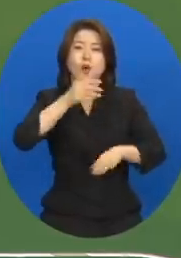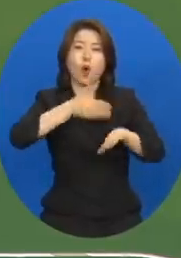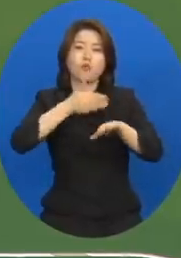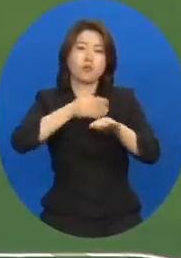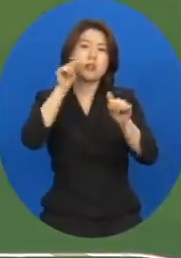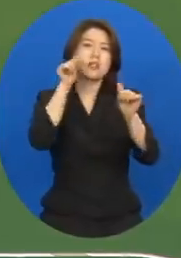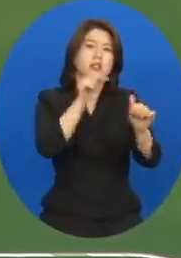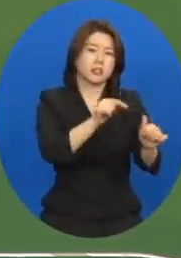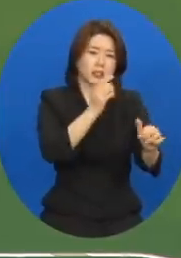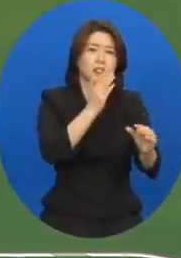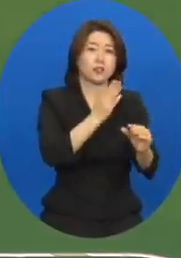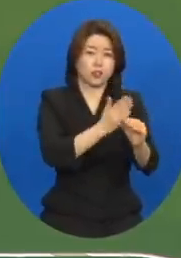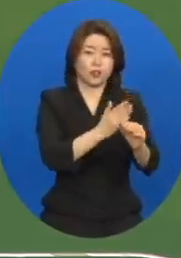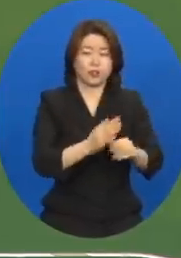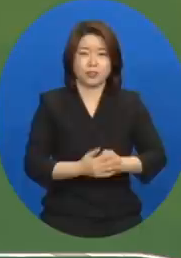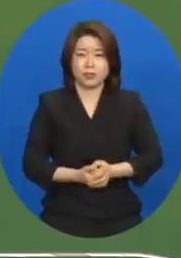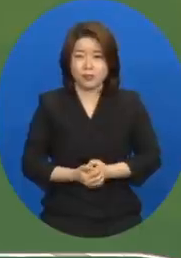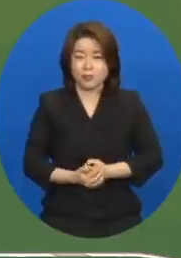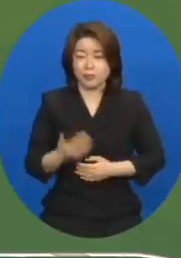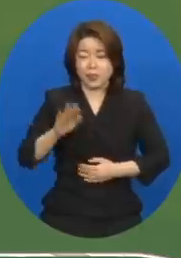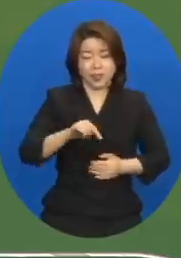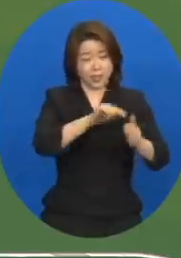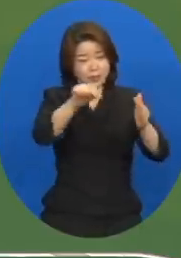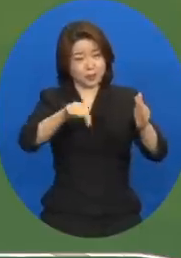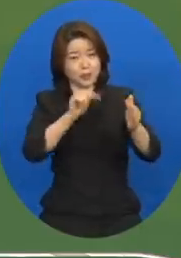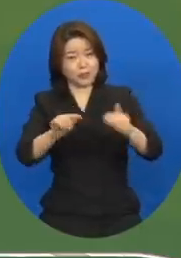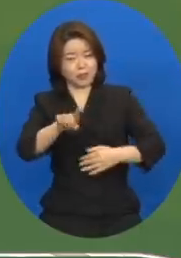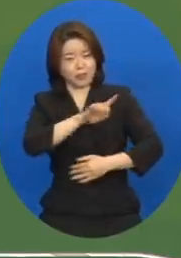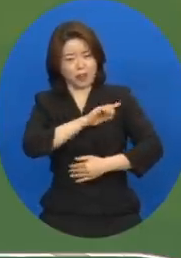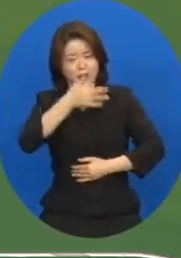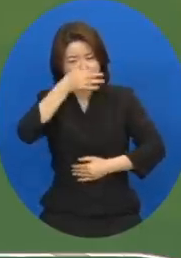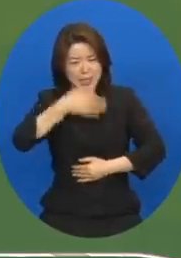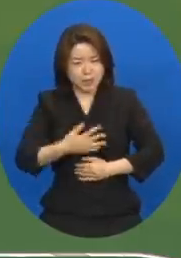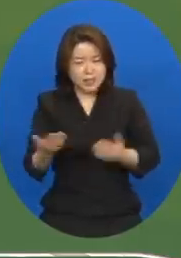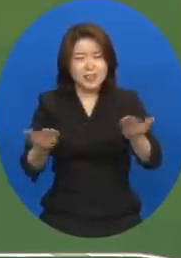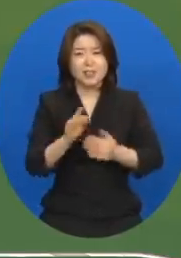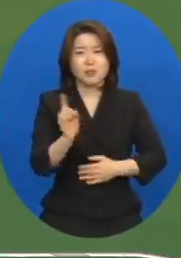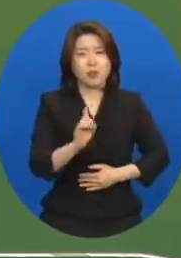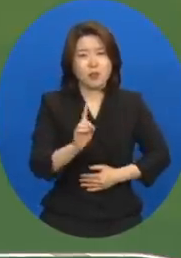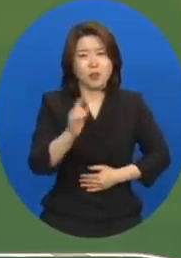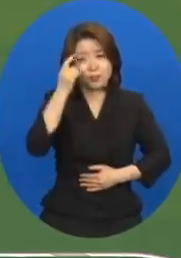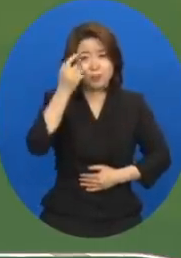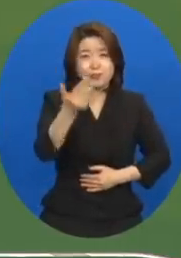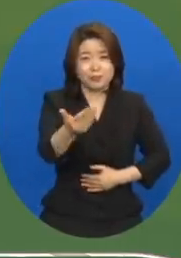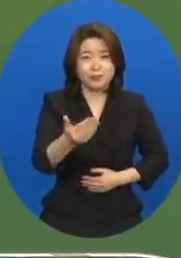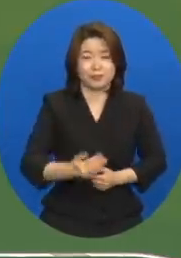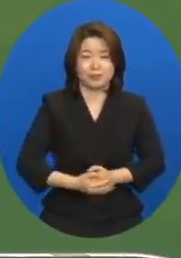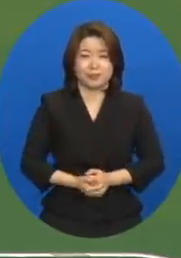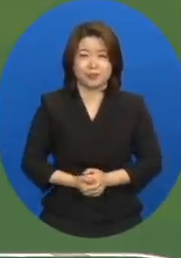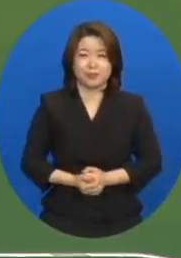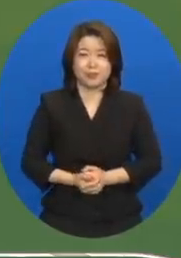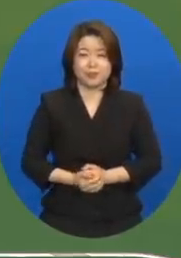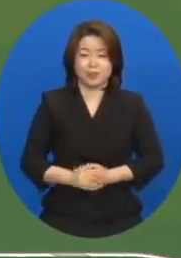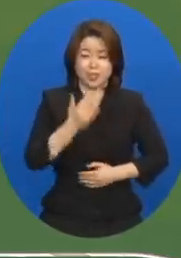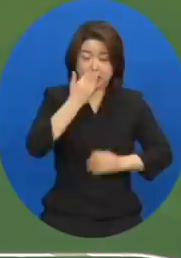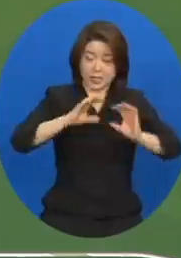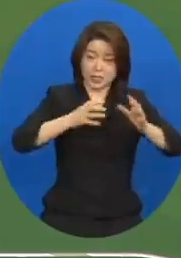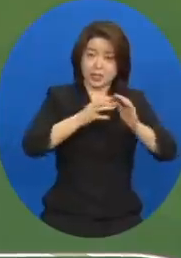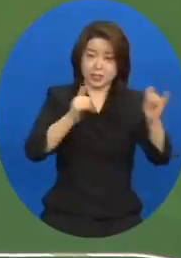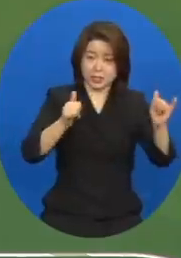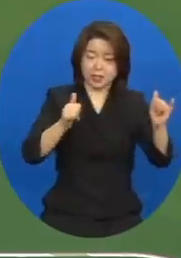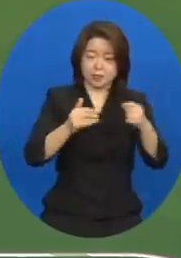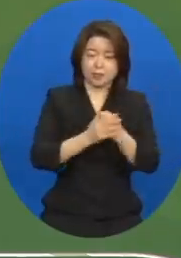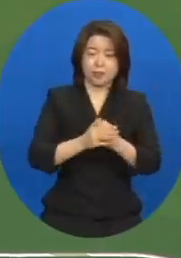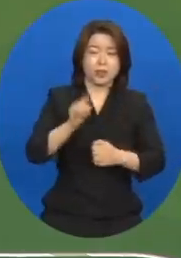시키고 계시는 겁니다. 그런데 그 중에서 가장 힘들었던 일이 무엇일까요? 이스라엘 백성이